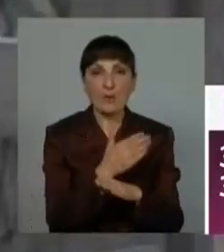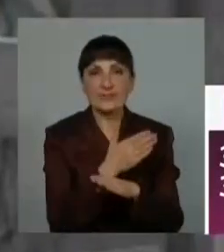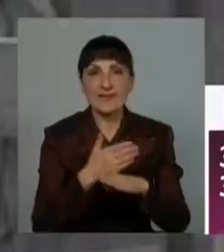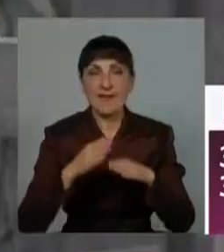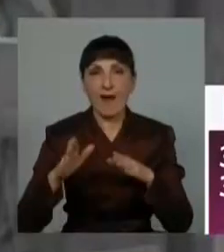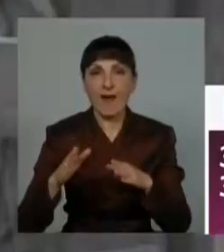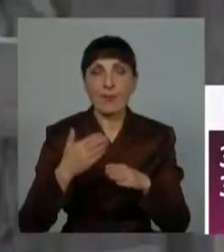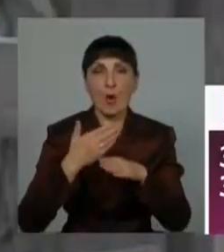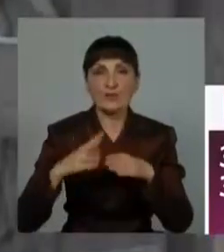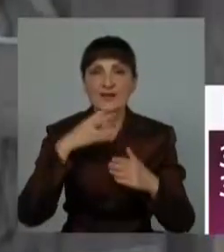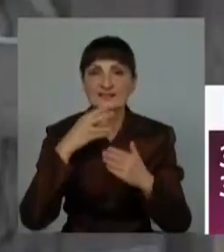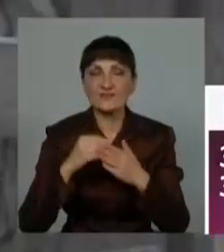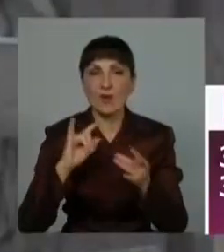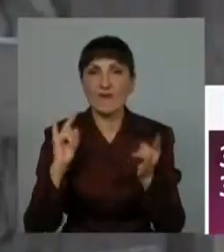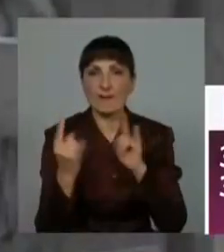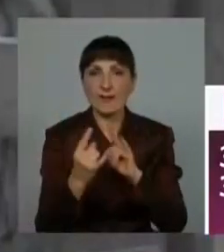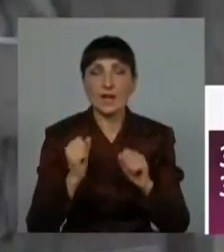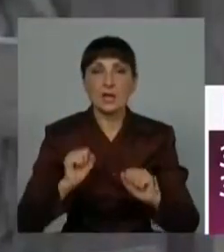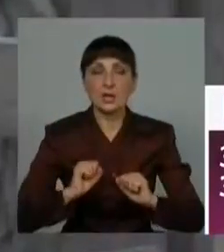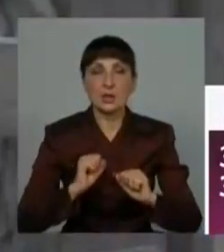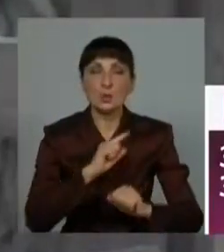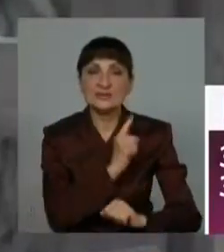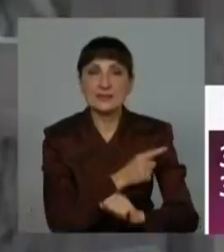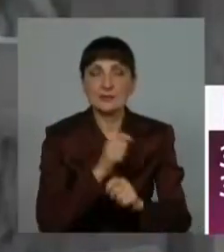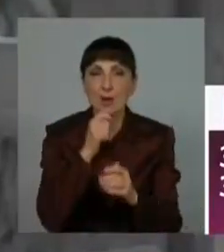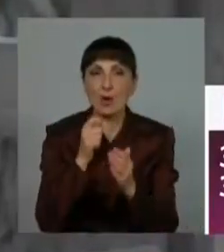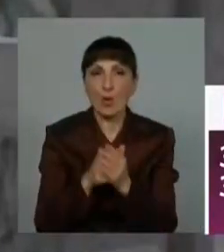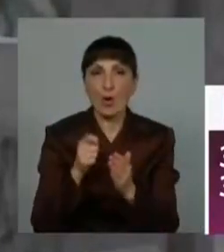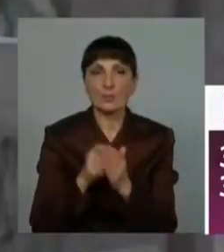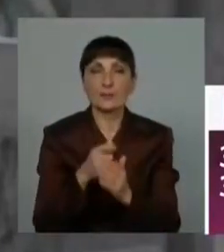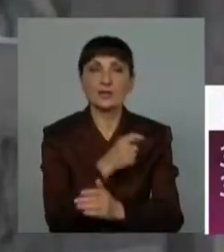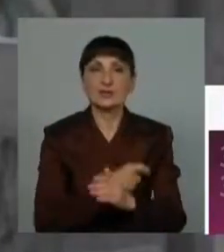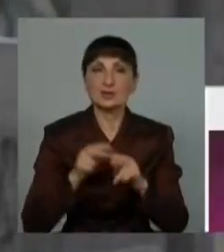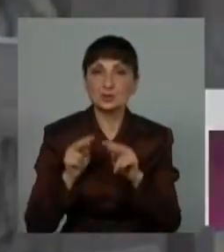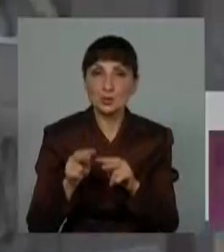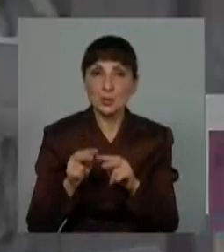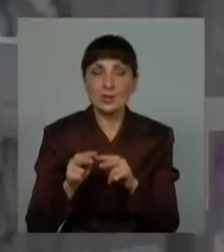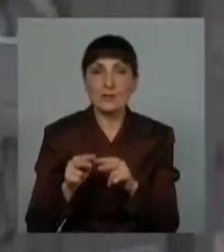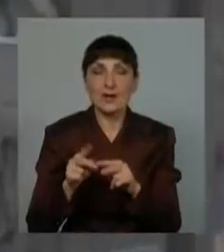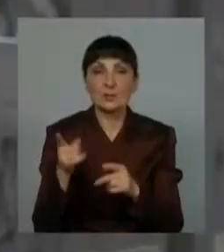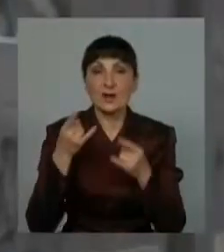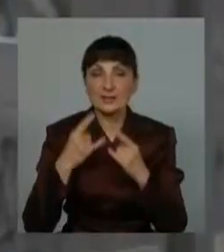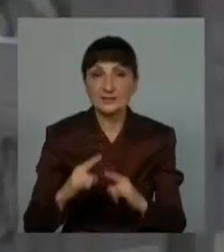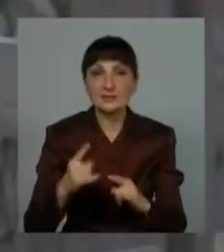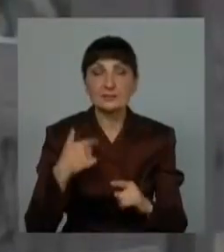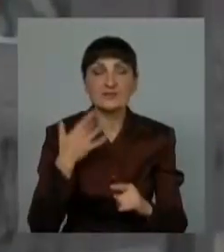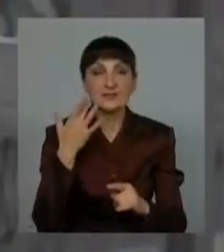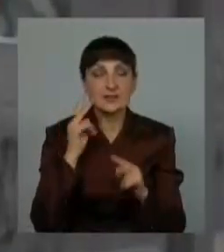в отдельный вольер и усиленно кормим и дежурим. Пока она не будет рожать, у нас